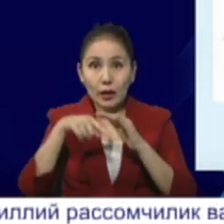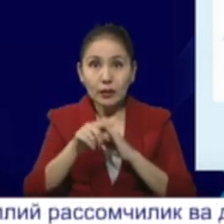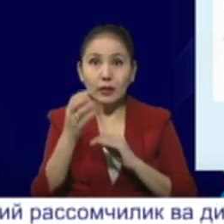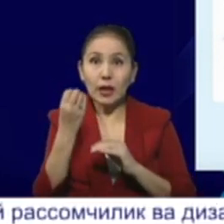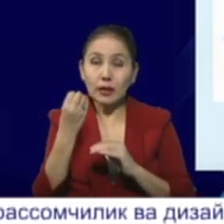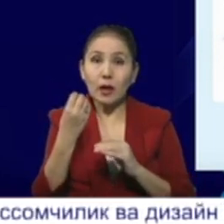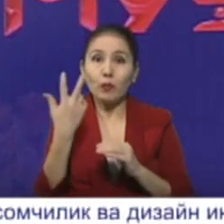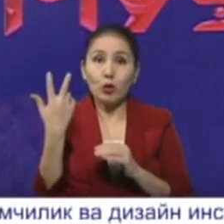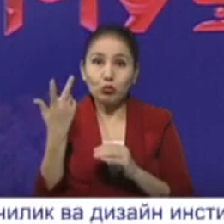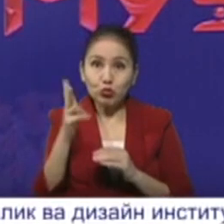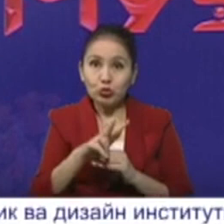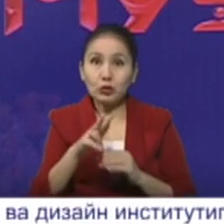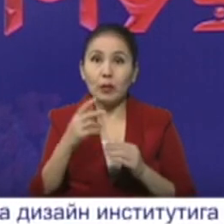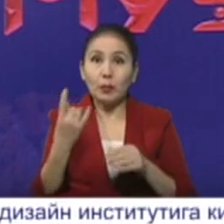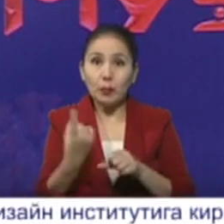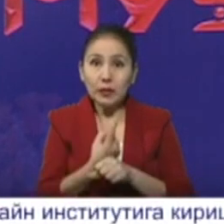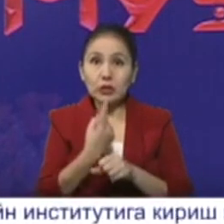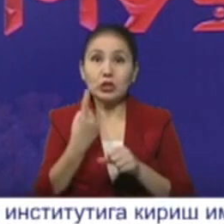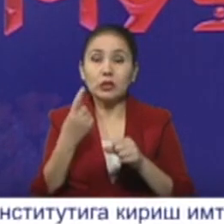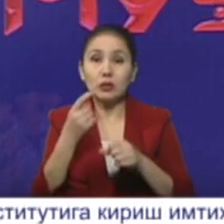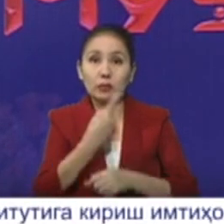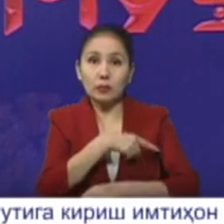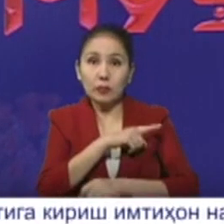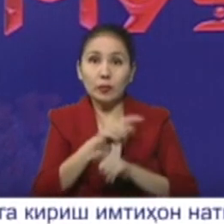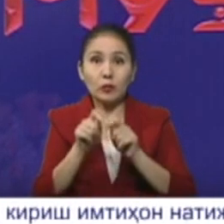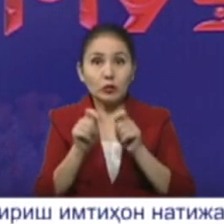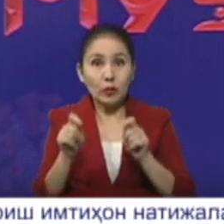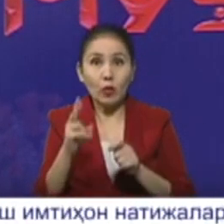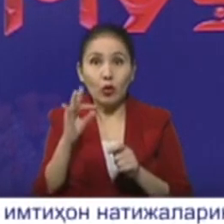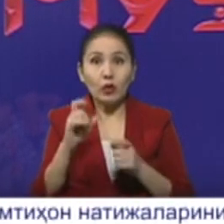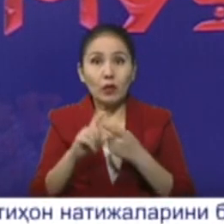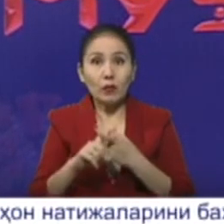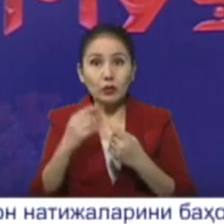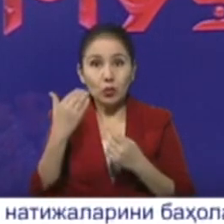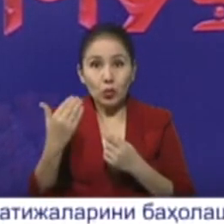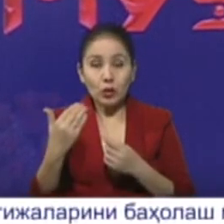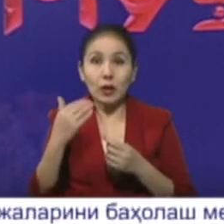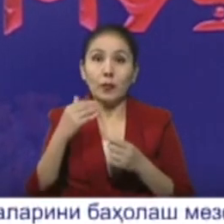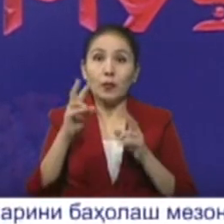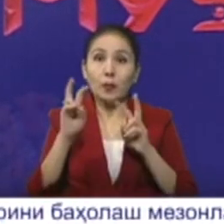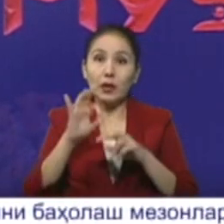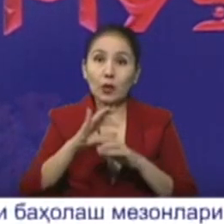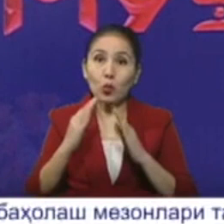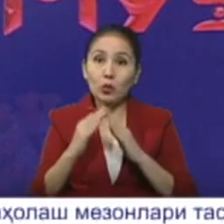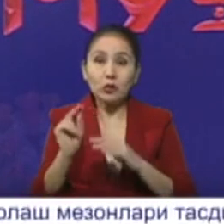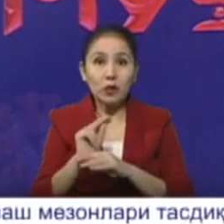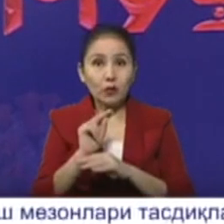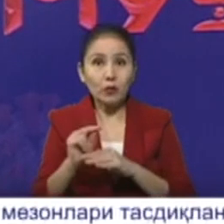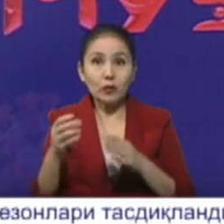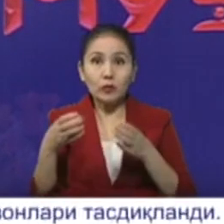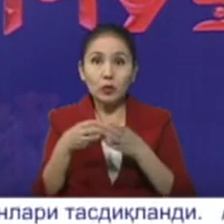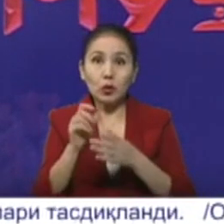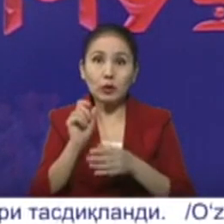ta birinchi tibbiy yordam markazlari tashkil etilmoqda. Koronavirus, uning birlamchi belgilari, uy sharoitida davolash